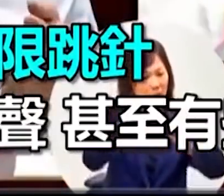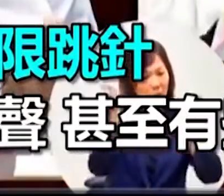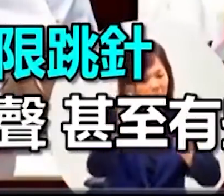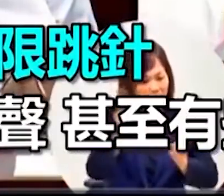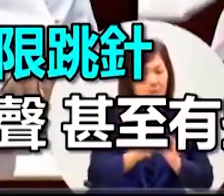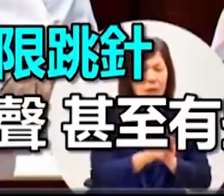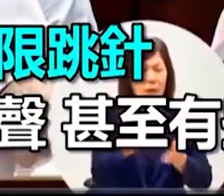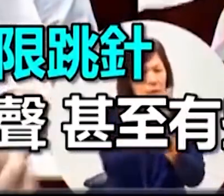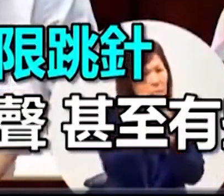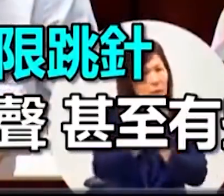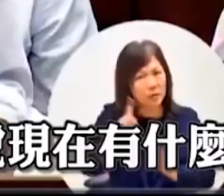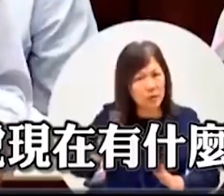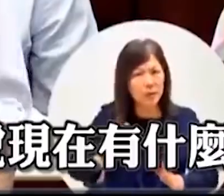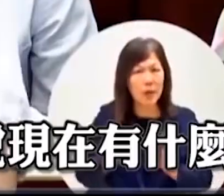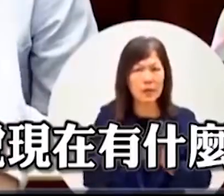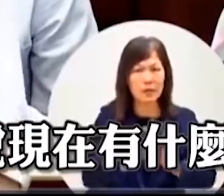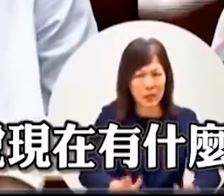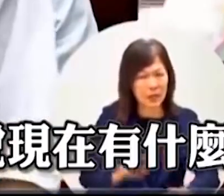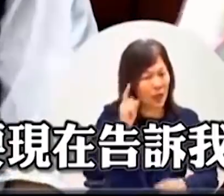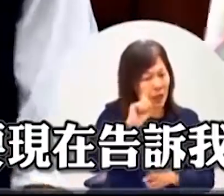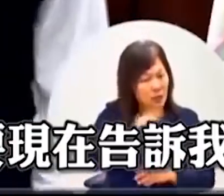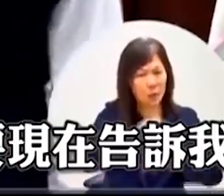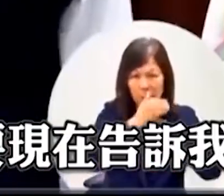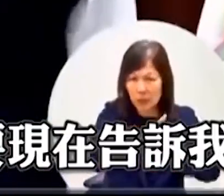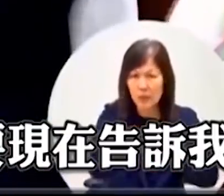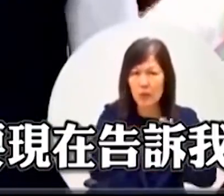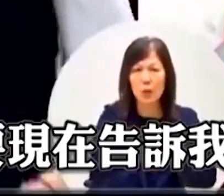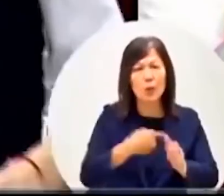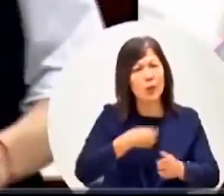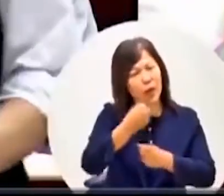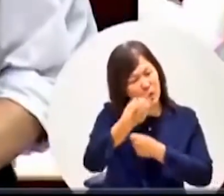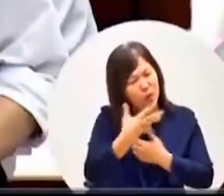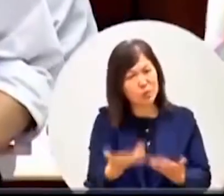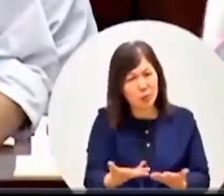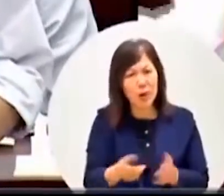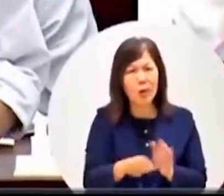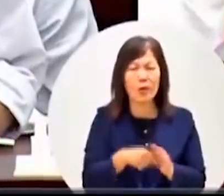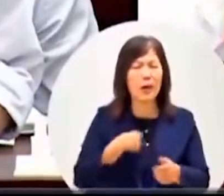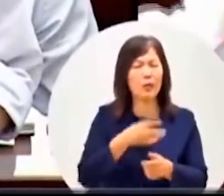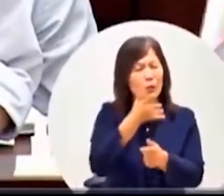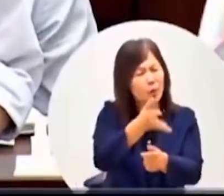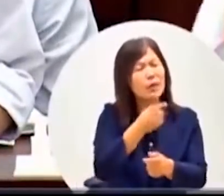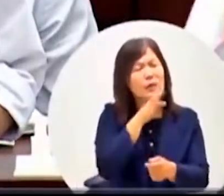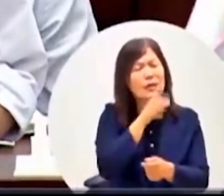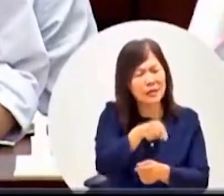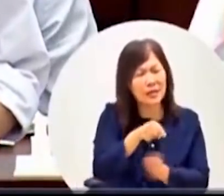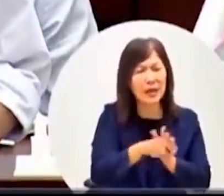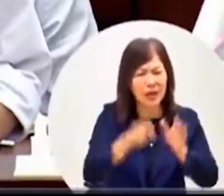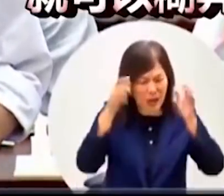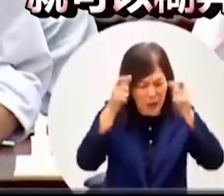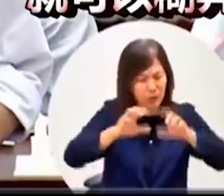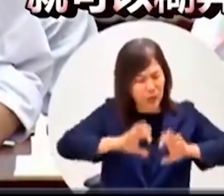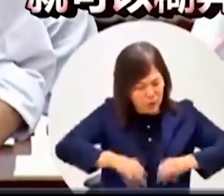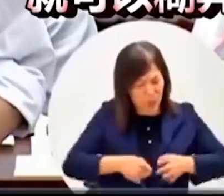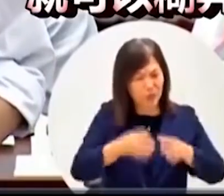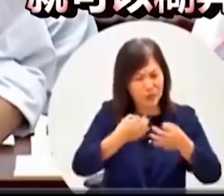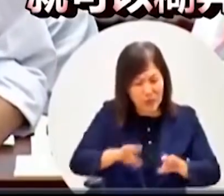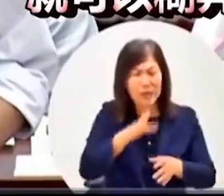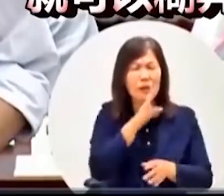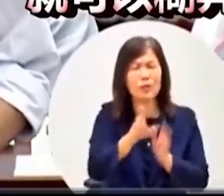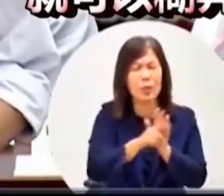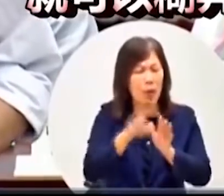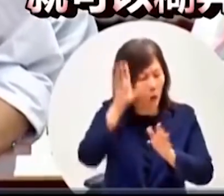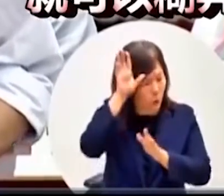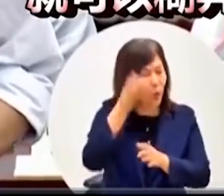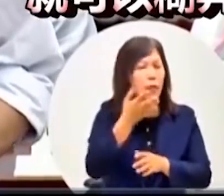项目，或者是说现在有什么限制，你要现在告诉我啊！我们想知道的是这个，不是说高雄要发财这么简单就可以糊弄过去。 总目标是